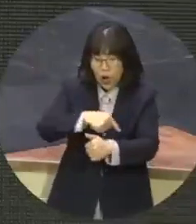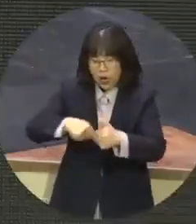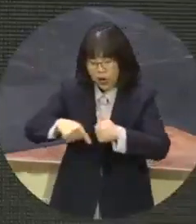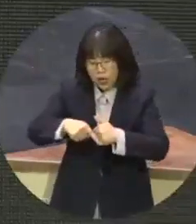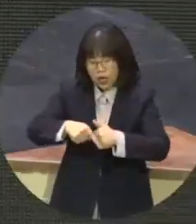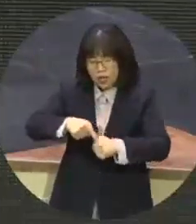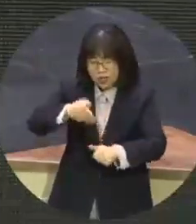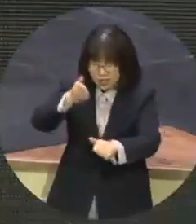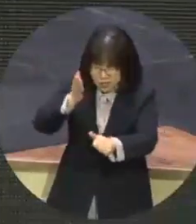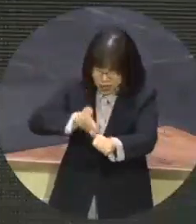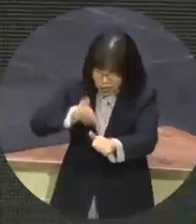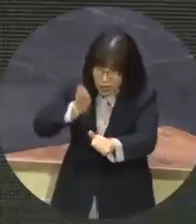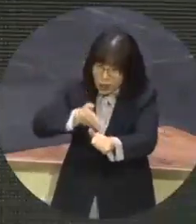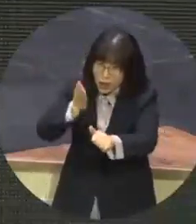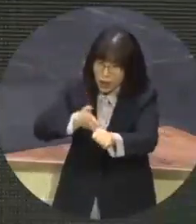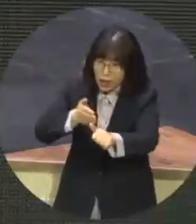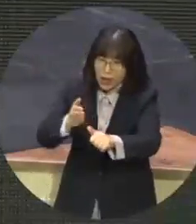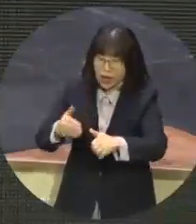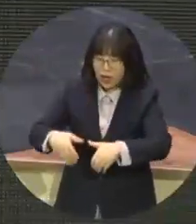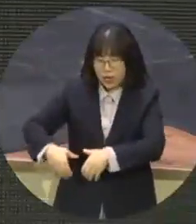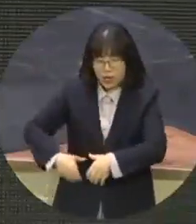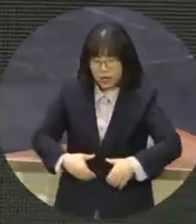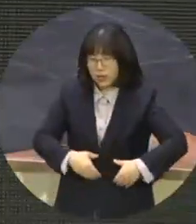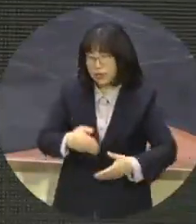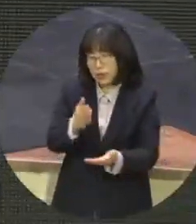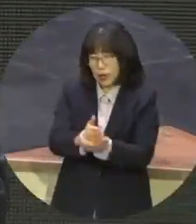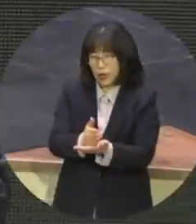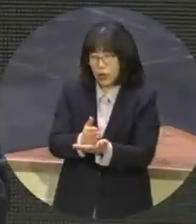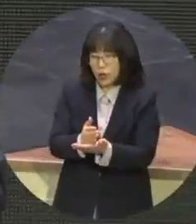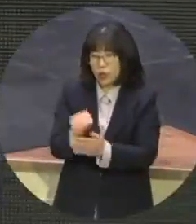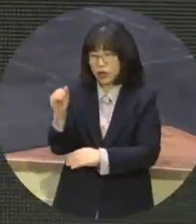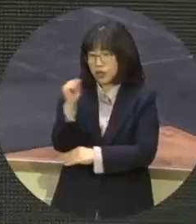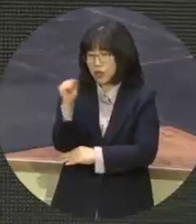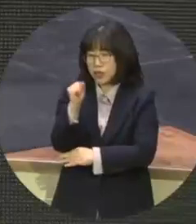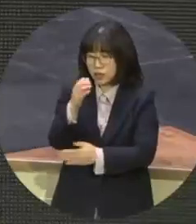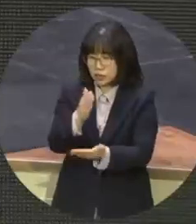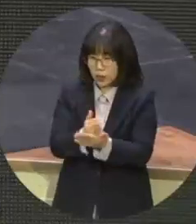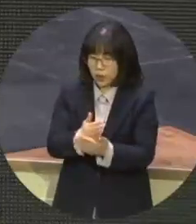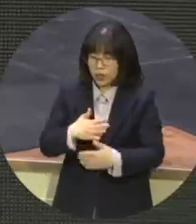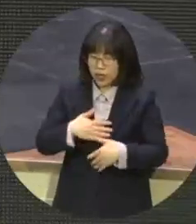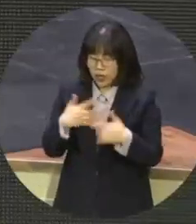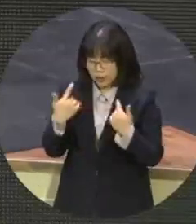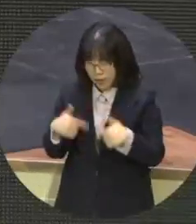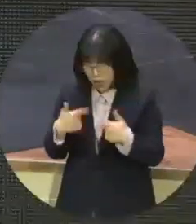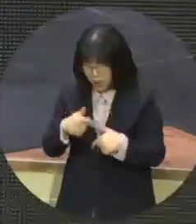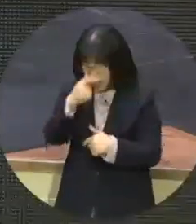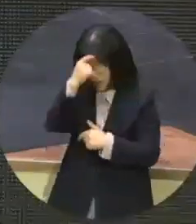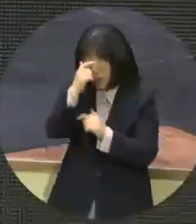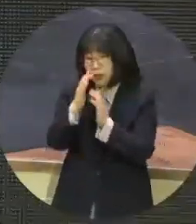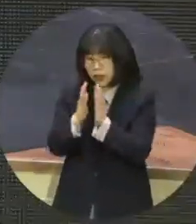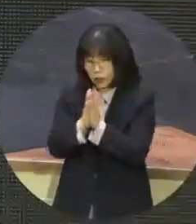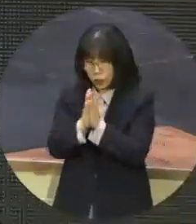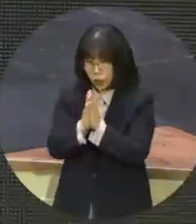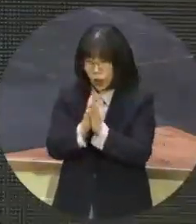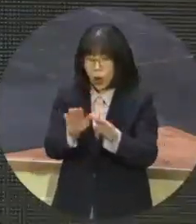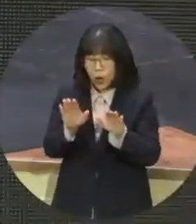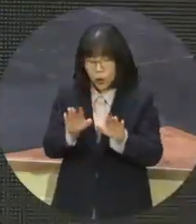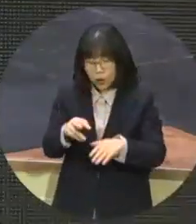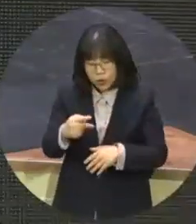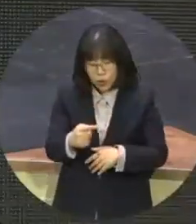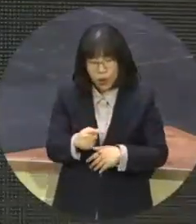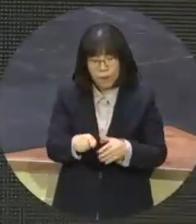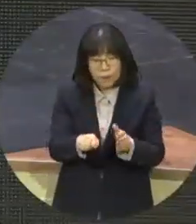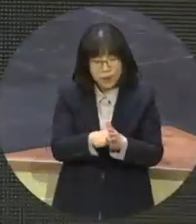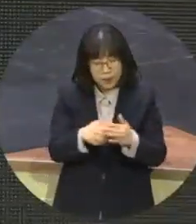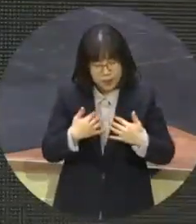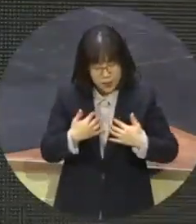제발 갈등하지 말고 흔들리지 말고 저는 늘 기도합니다. 매일 정치 기도하면서 하나님 오늘도 믿음 약한